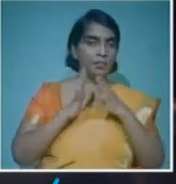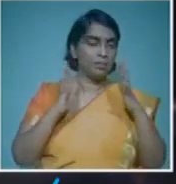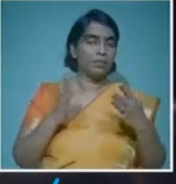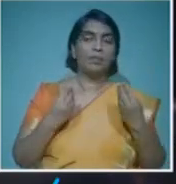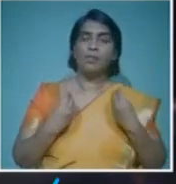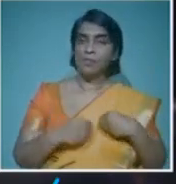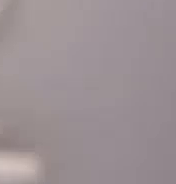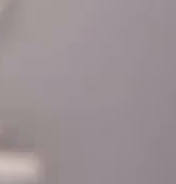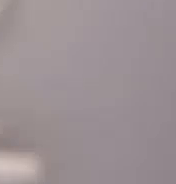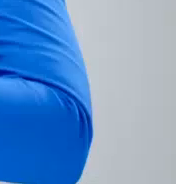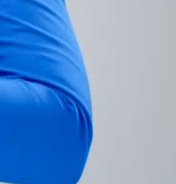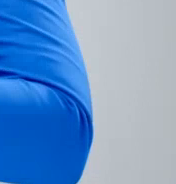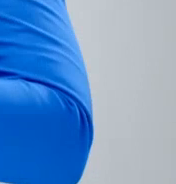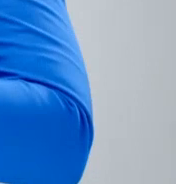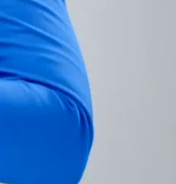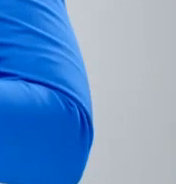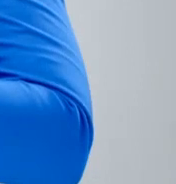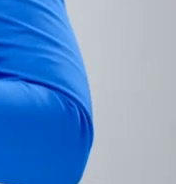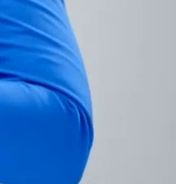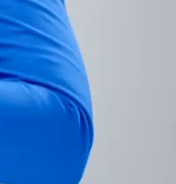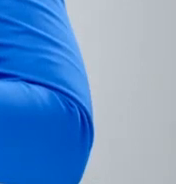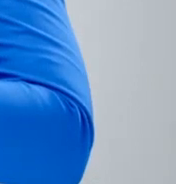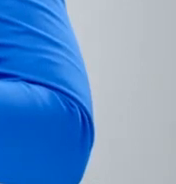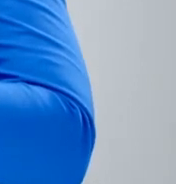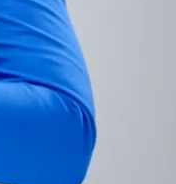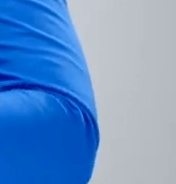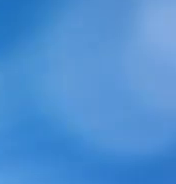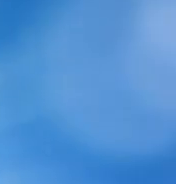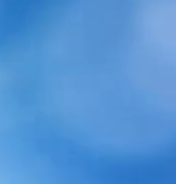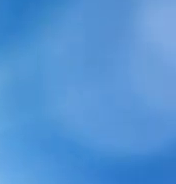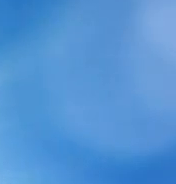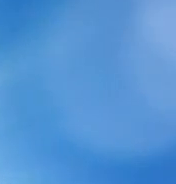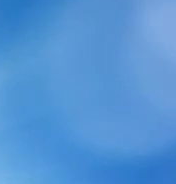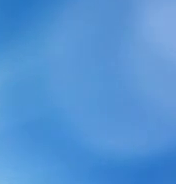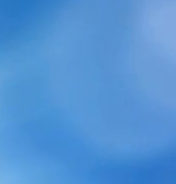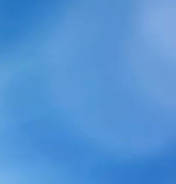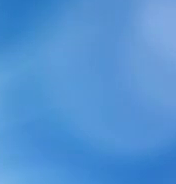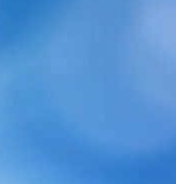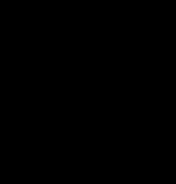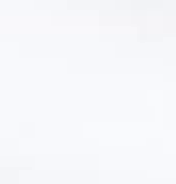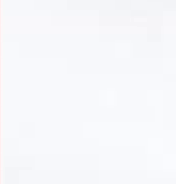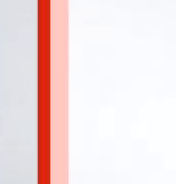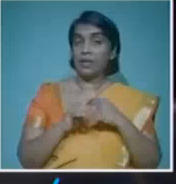පාඩුවක් පාරිභෝගිකයන්ට. හාපෙක් වල පුදුමේ ඒකයි. හැමදාම ටොයිලට් එක අලුත් පාටයි. නව හාපෙක්.